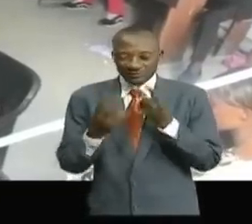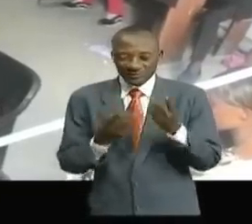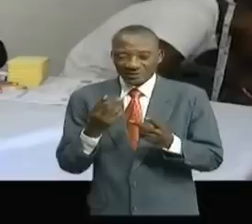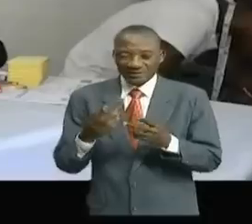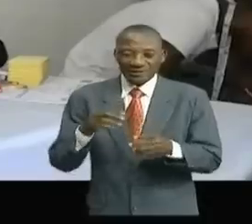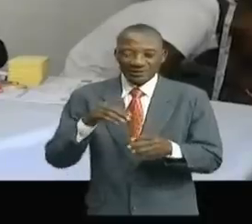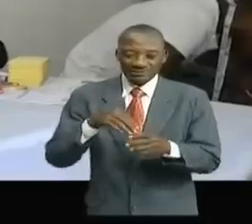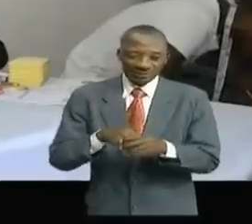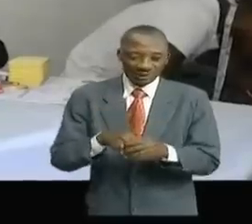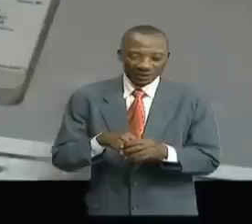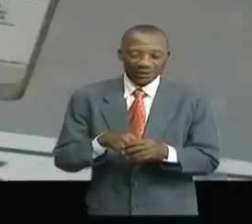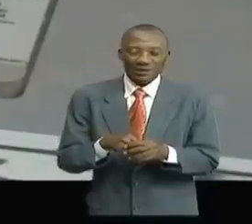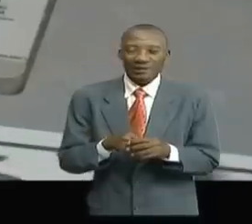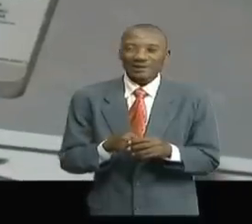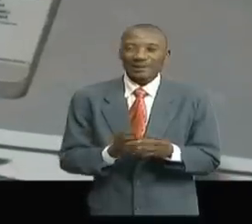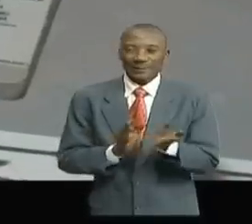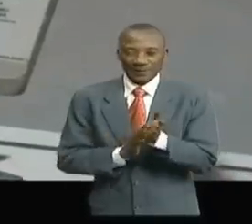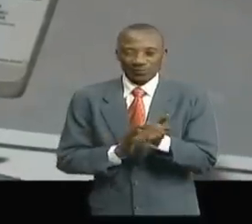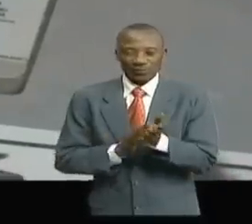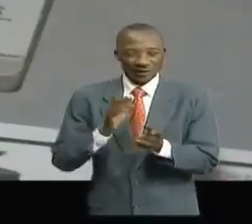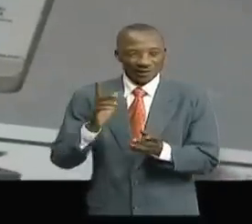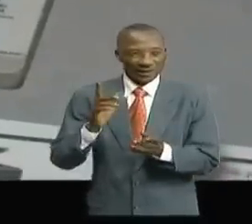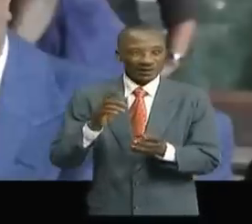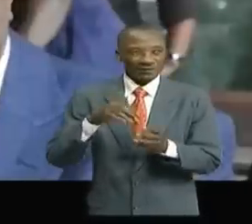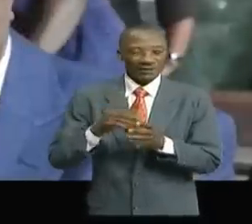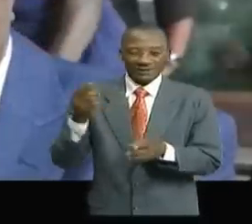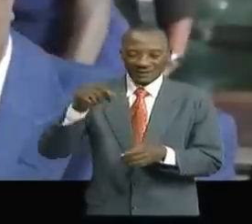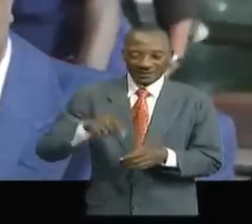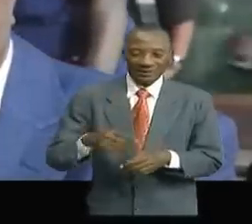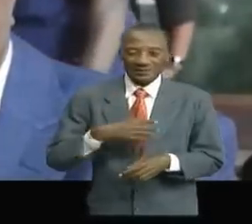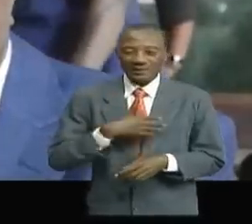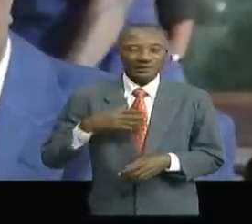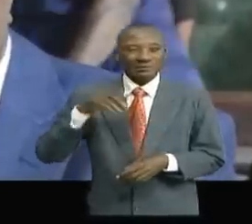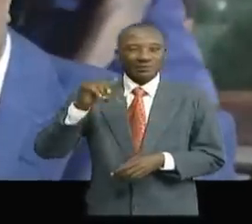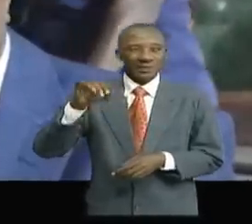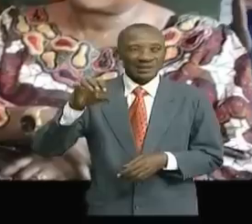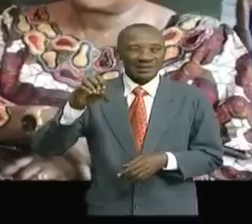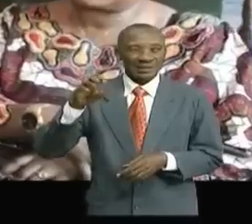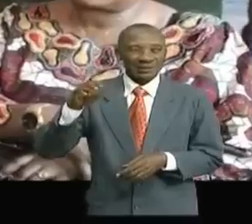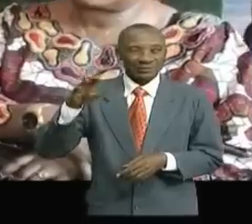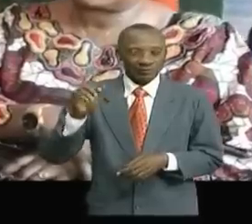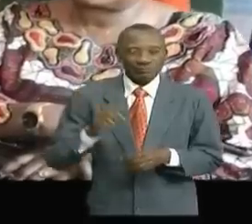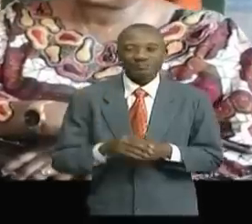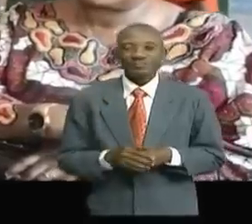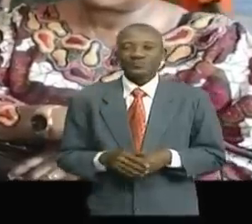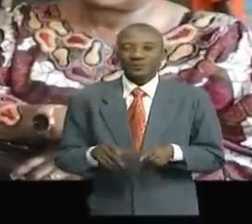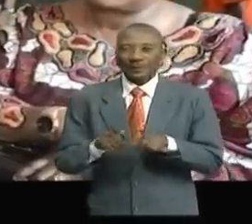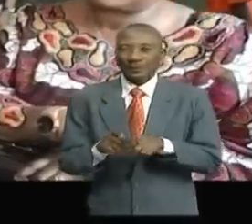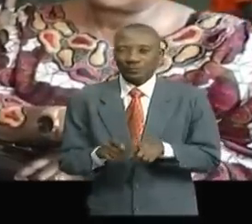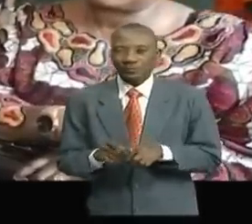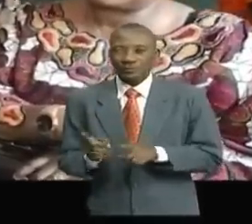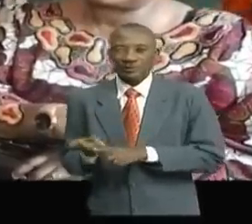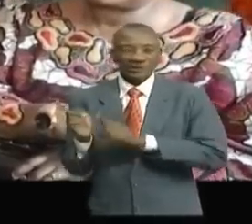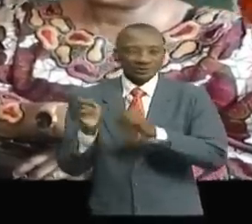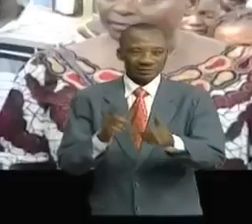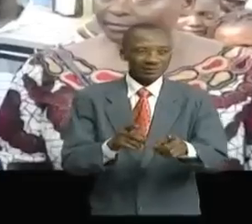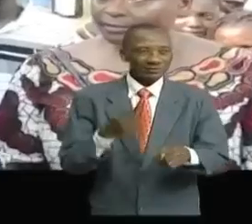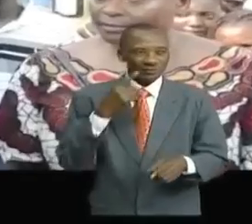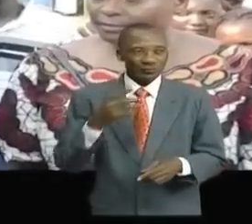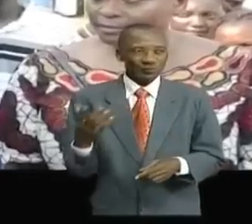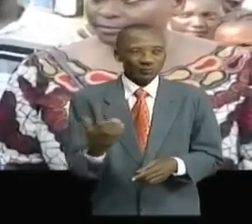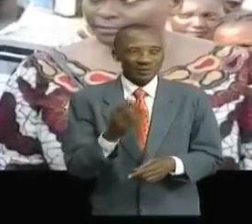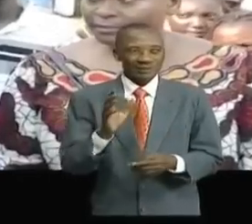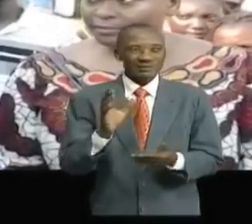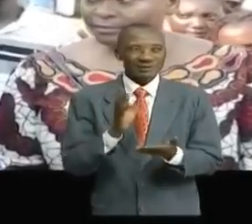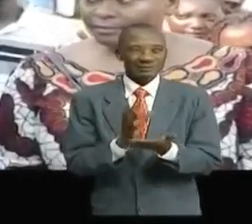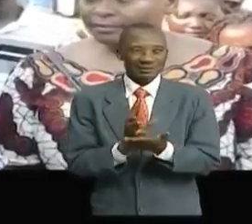Mamayemo Angaliema. Il s'est fait identifier et a obtenu sa carte à côté de son épouse. Je suis d'abord